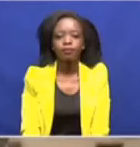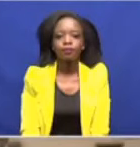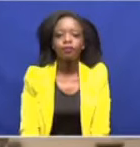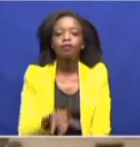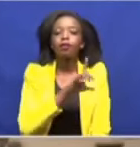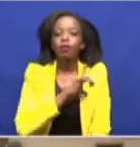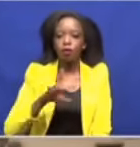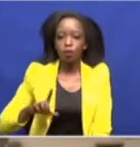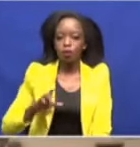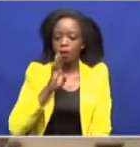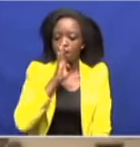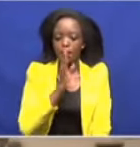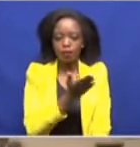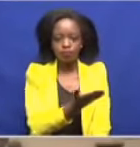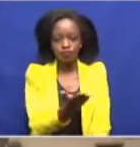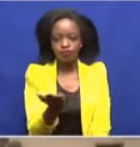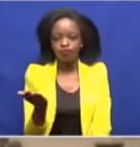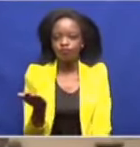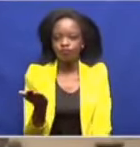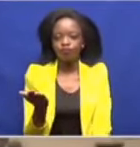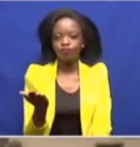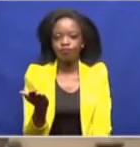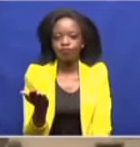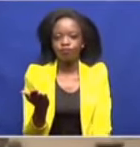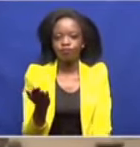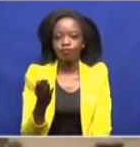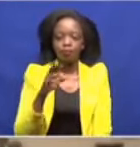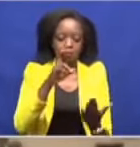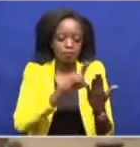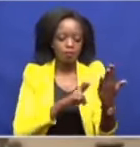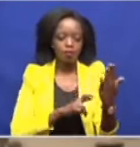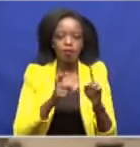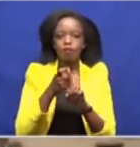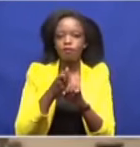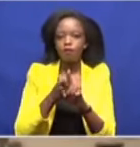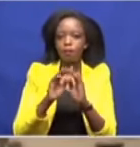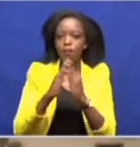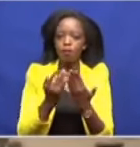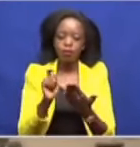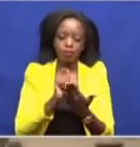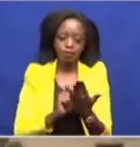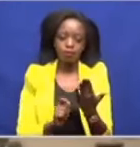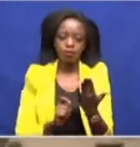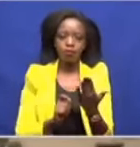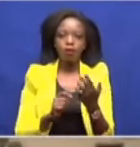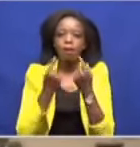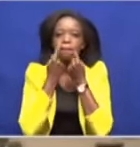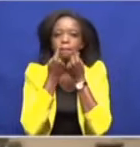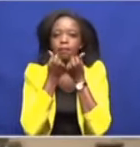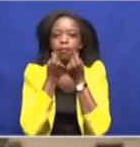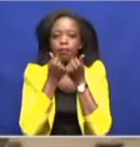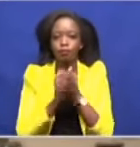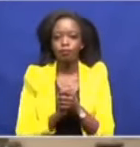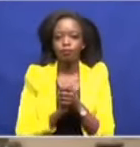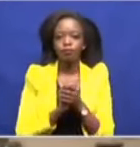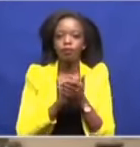Bwana awe nanyi. Awe pia nawe. Somo katika Injili ilivyoandikwa na Mathayo.